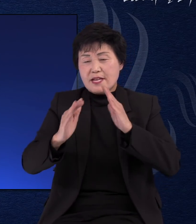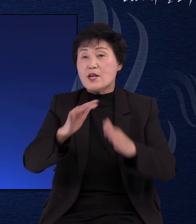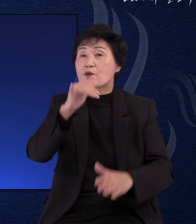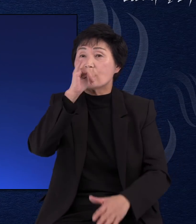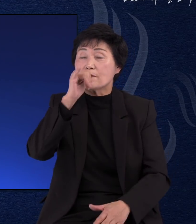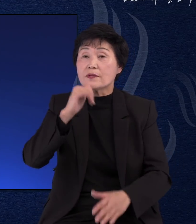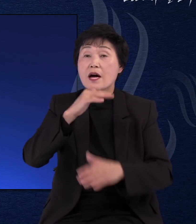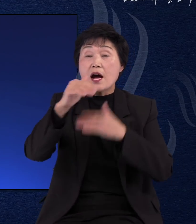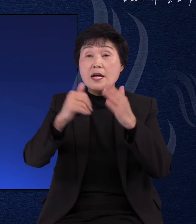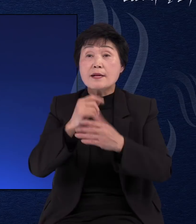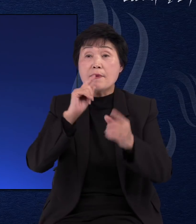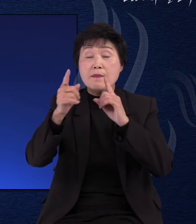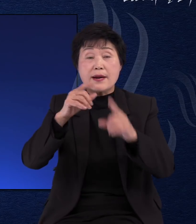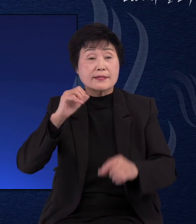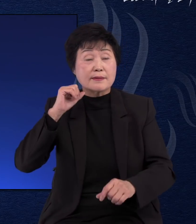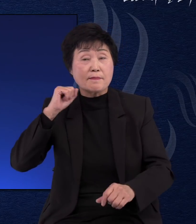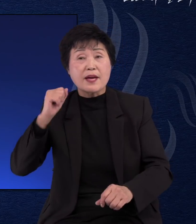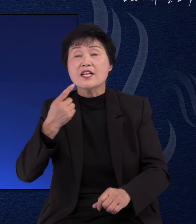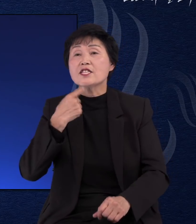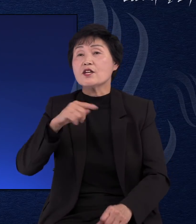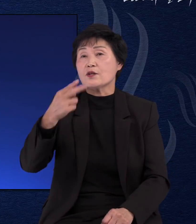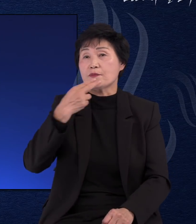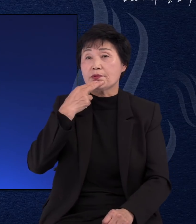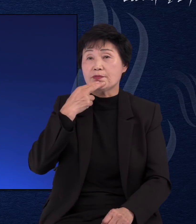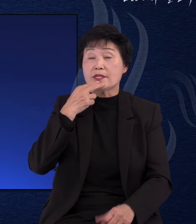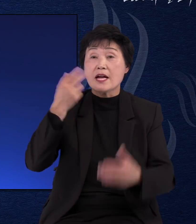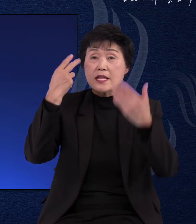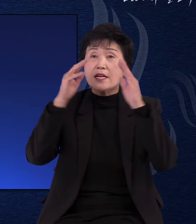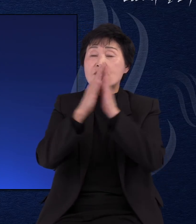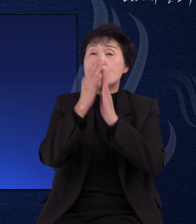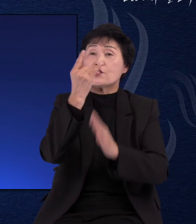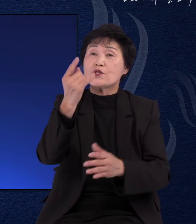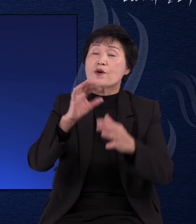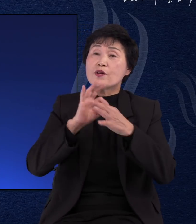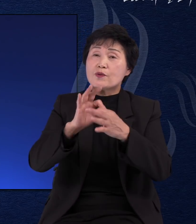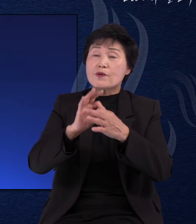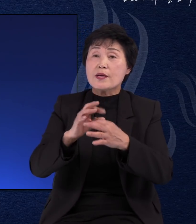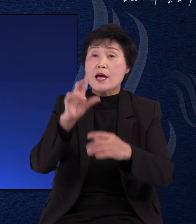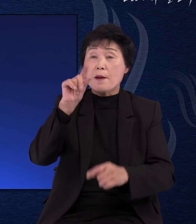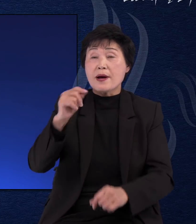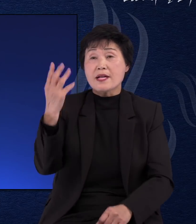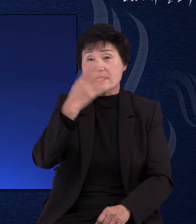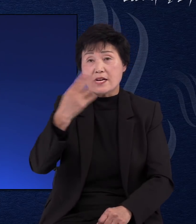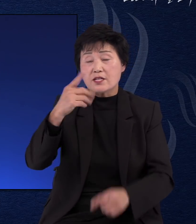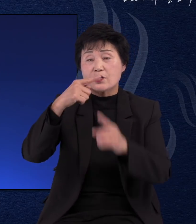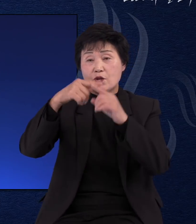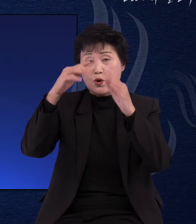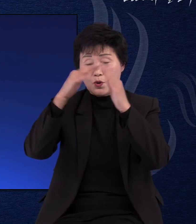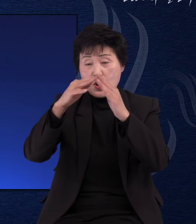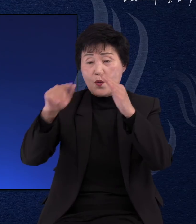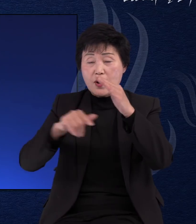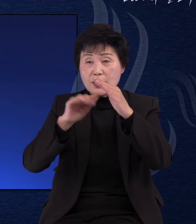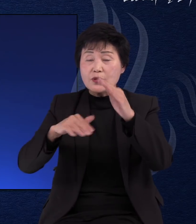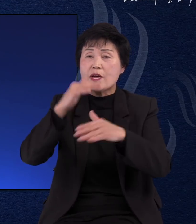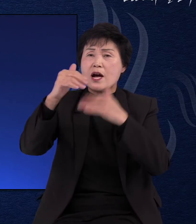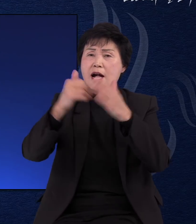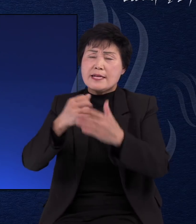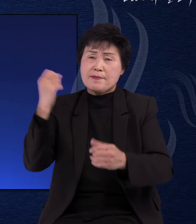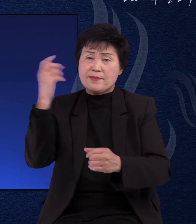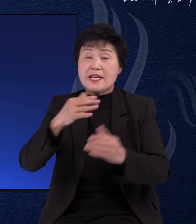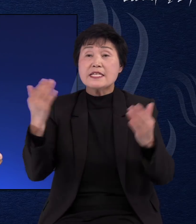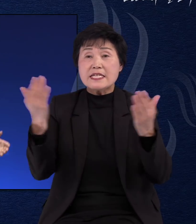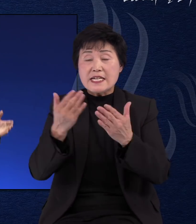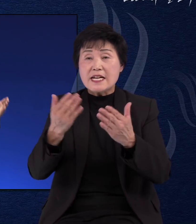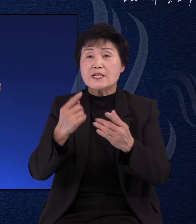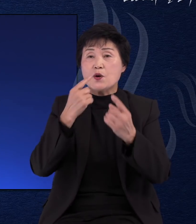않는다고 그랬습니다. 저는 이번 다니엘 기도를 통해 가지고 14,000교회 40여 모든 성도들의 속에 하나님 다시 일하실 것을